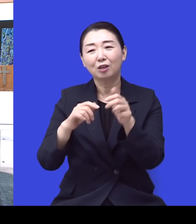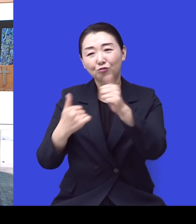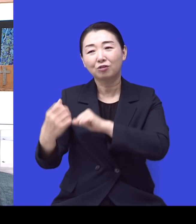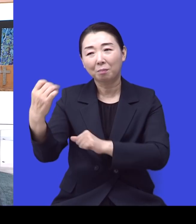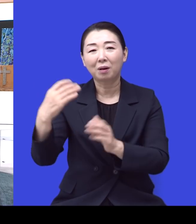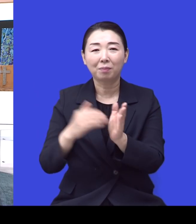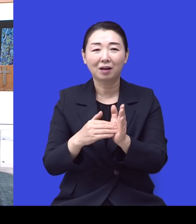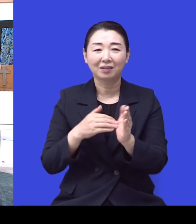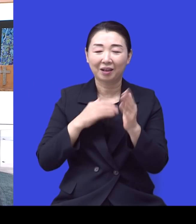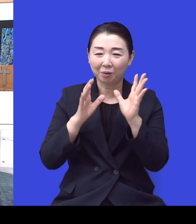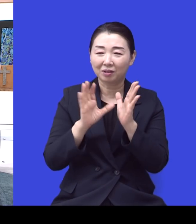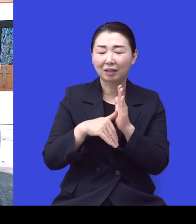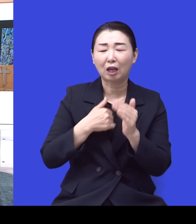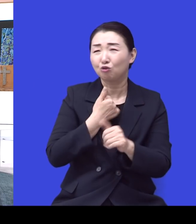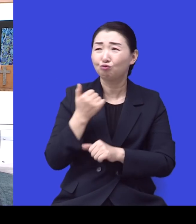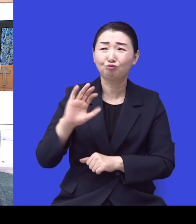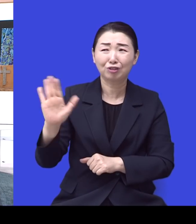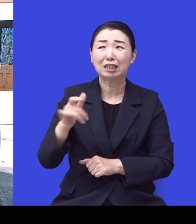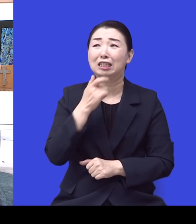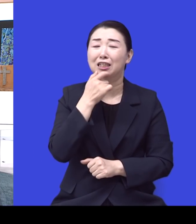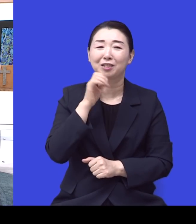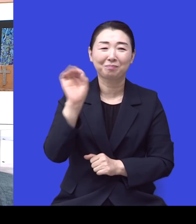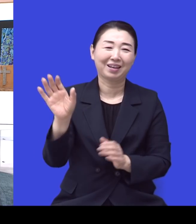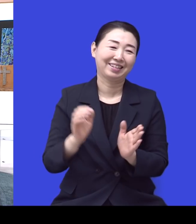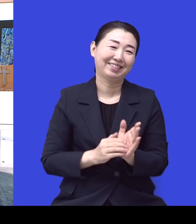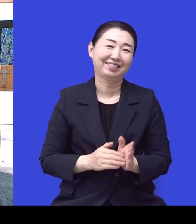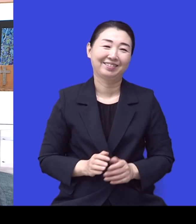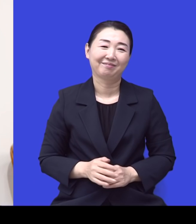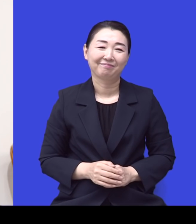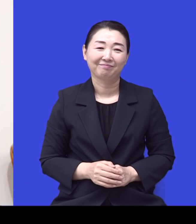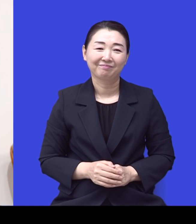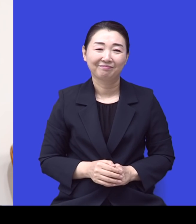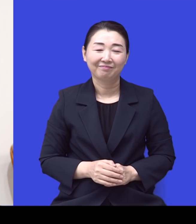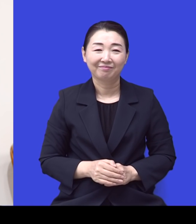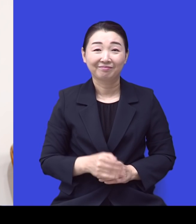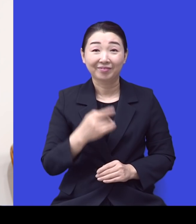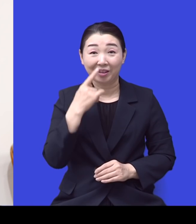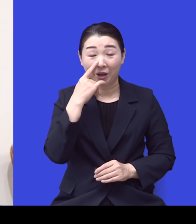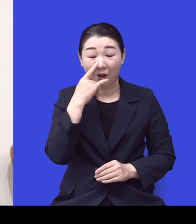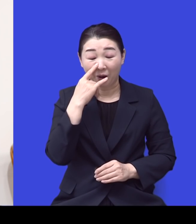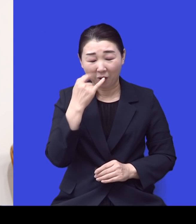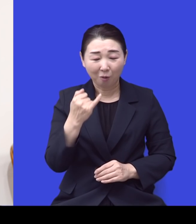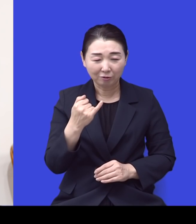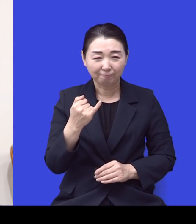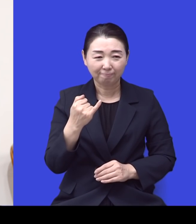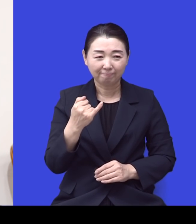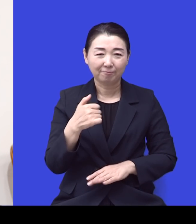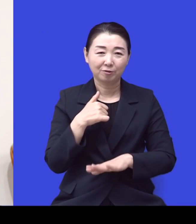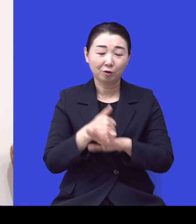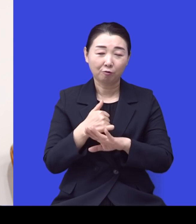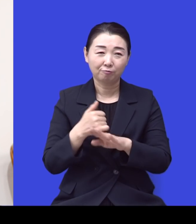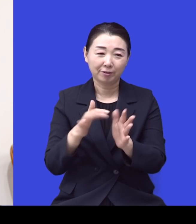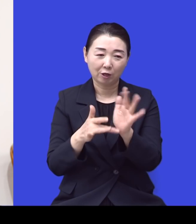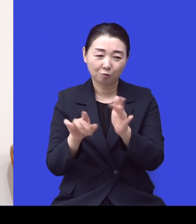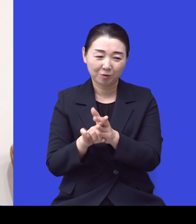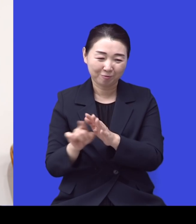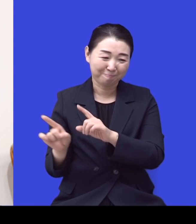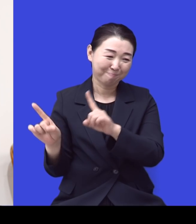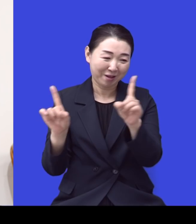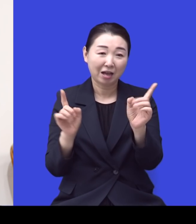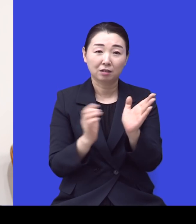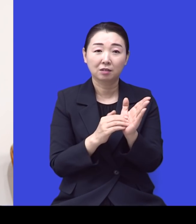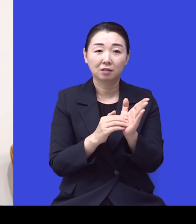안 죽는다고. 예. 네, 그랬던 그런 마음. 네. 근데 그 어머니가 살아나셔서 네. 그렇게 부끄러움 다